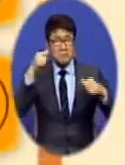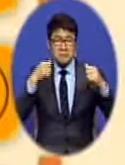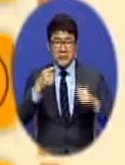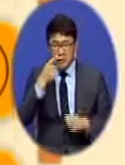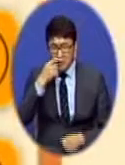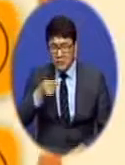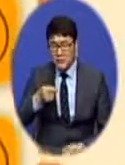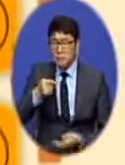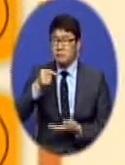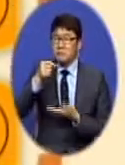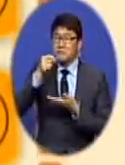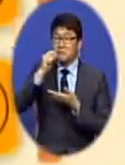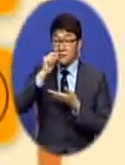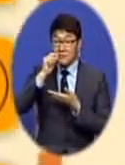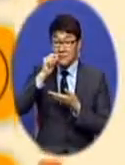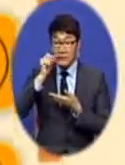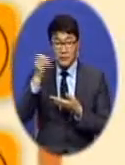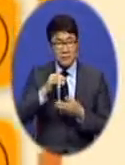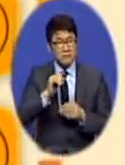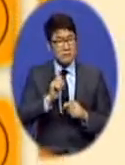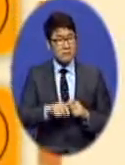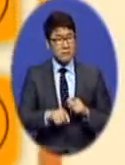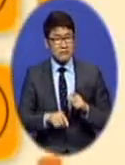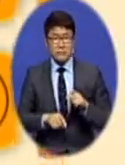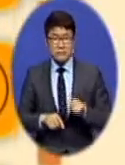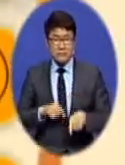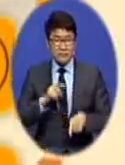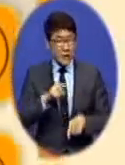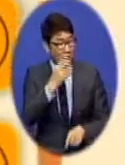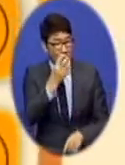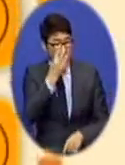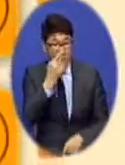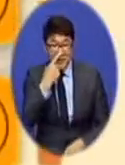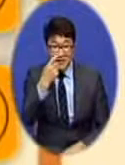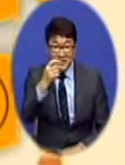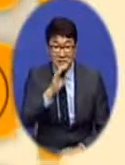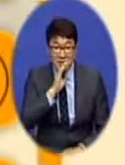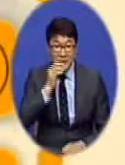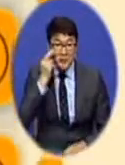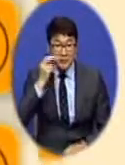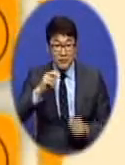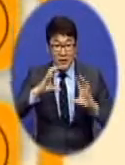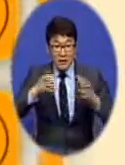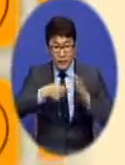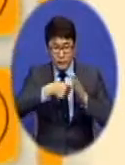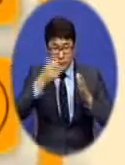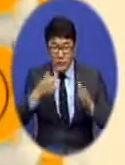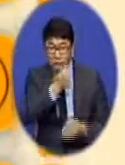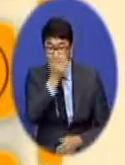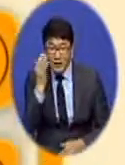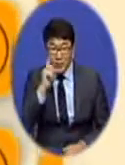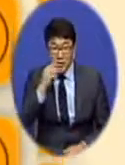한 잔을 멋있죠. 마시고 예 그래서 이제 걸음 예 이거 걸어가기만 해도 멋있어. 네 예. 그래서 미국에서 유명한 게 예. 지금 유행하는 게 예.